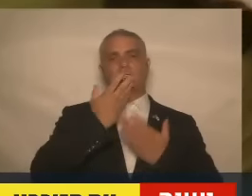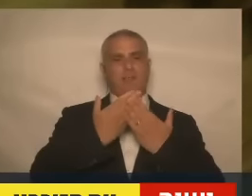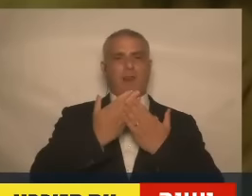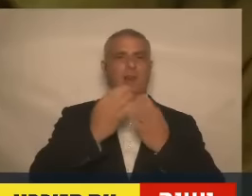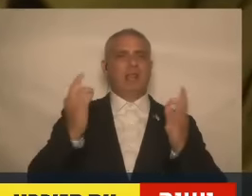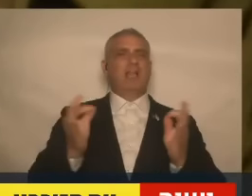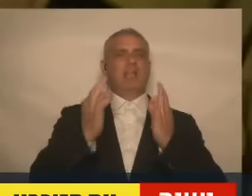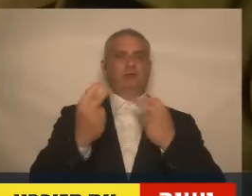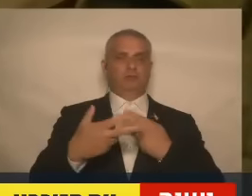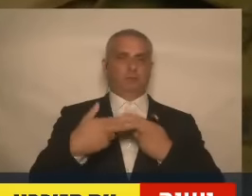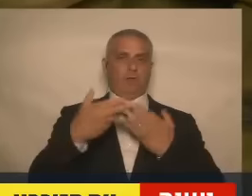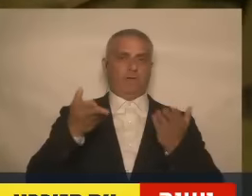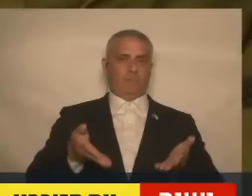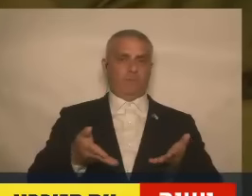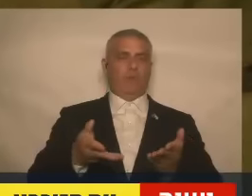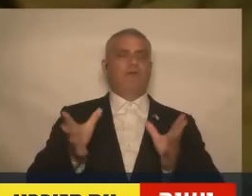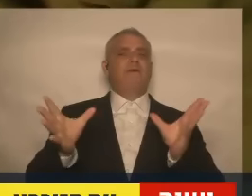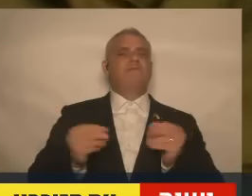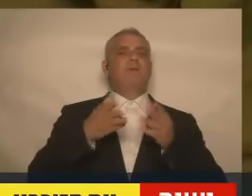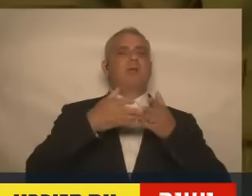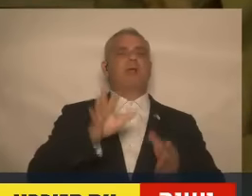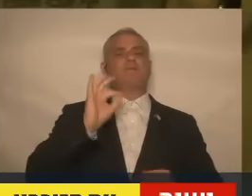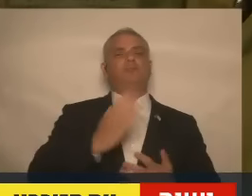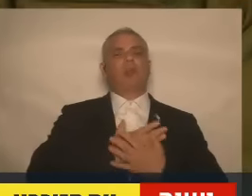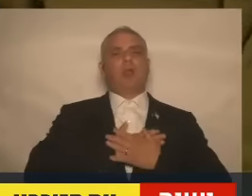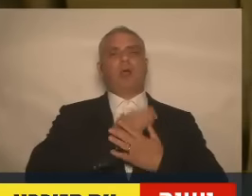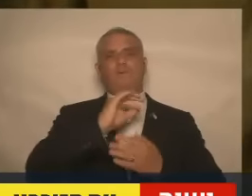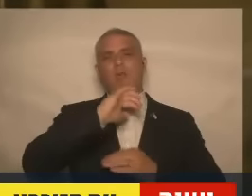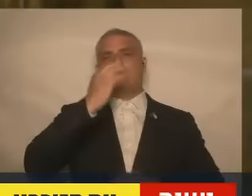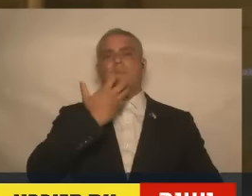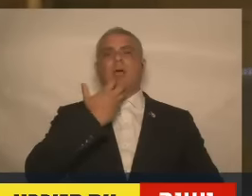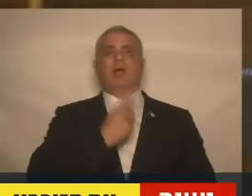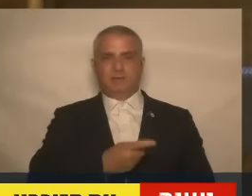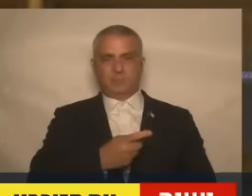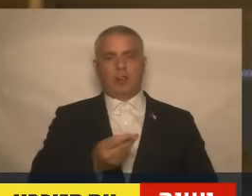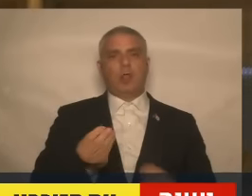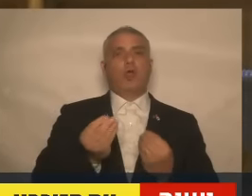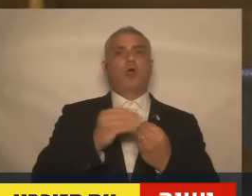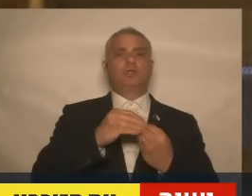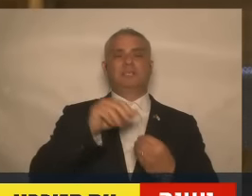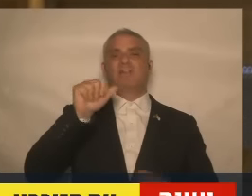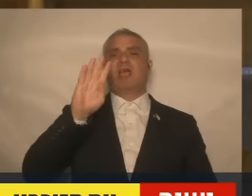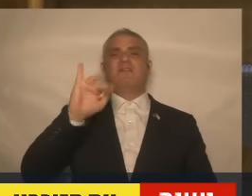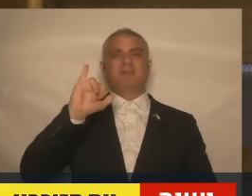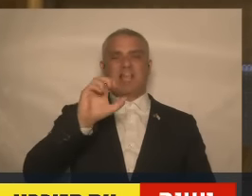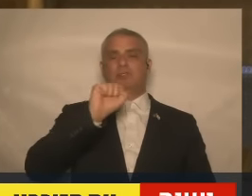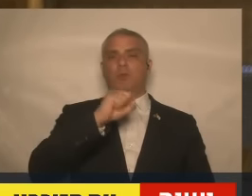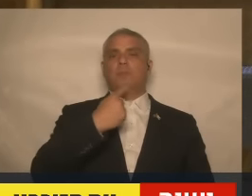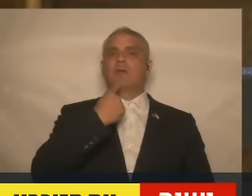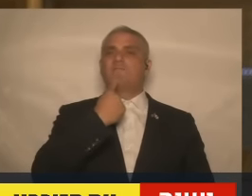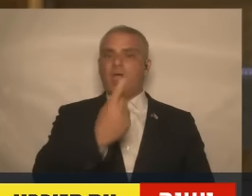עוד מעט כאן. ולצד קברו של אהובה בהר הרצל, הוסיפה אביה סלוטקי